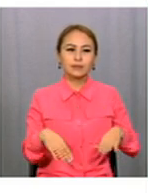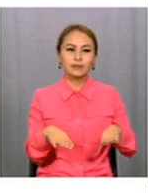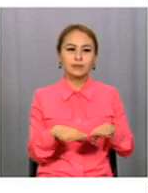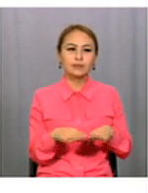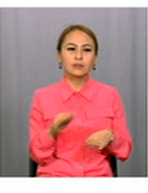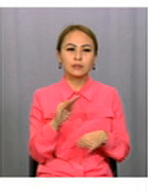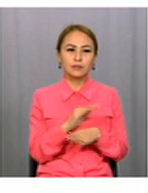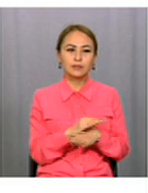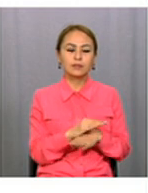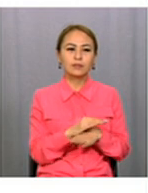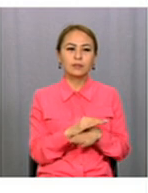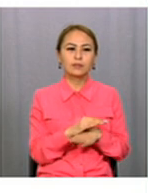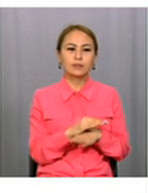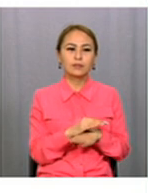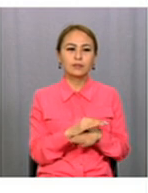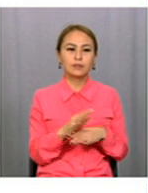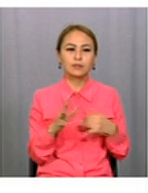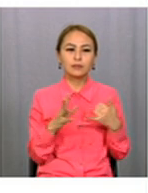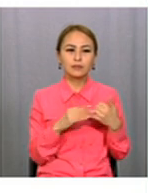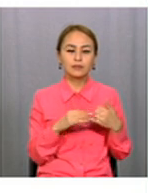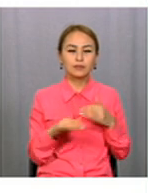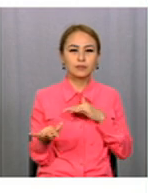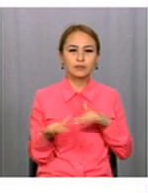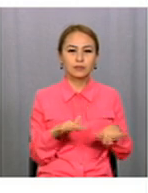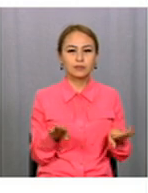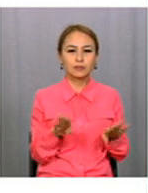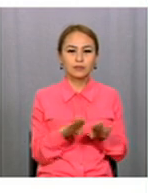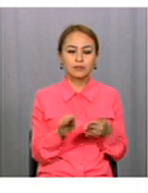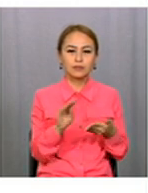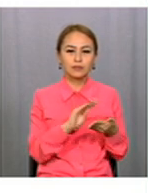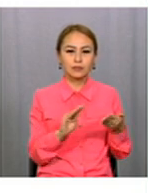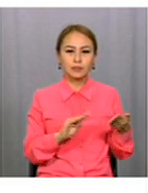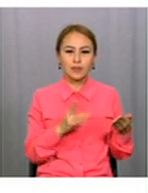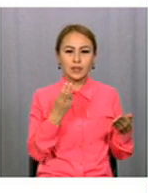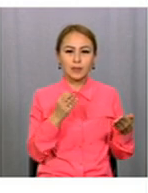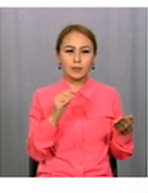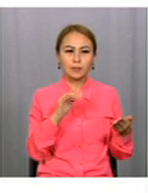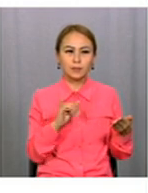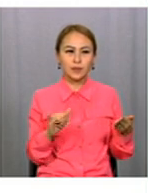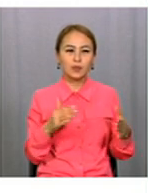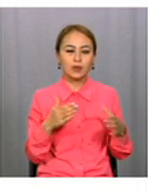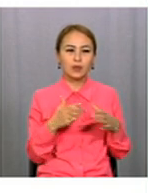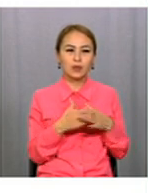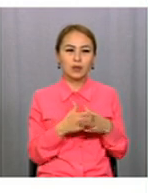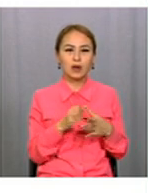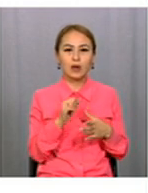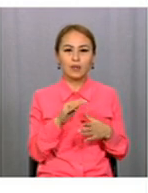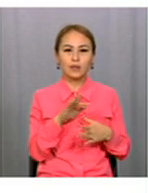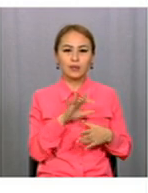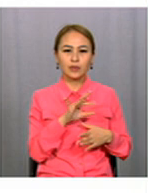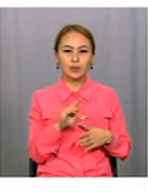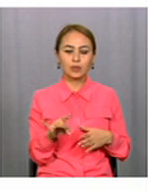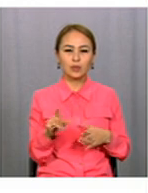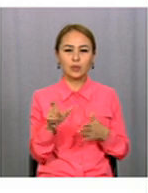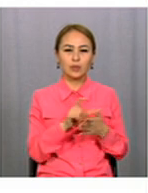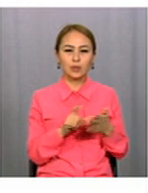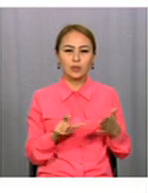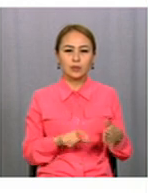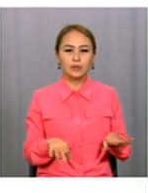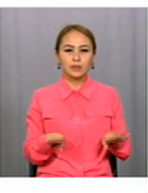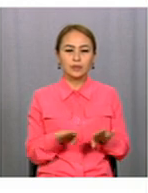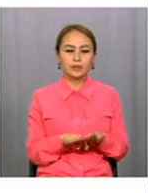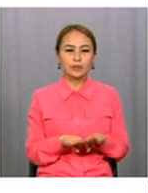сезіп қозғалғандай. Осы бір үзіндідегі кейіптеу тәсілі арқылы автор өлеңнің көркемдігін